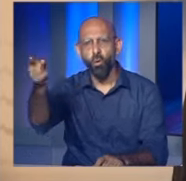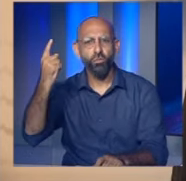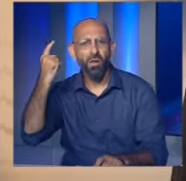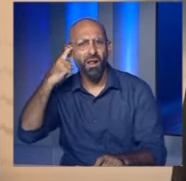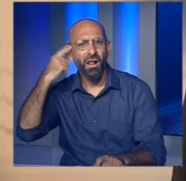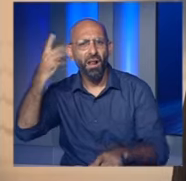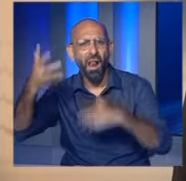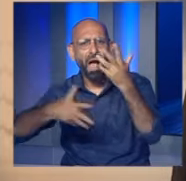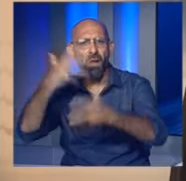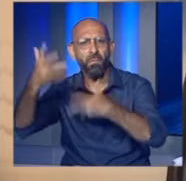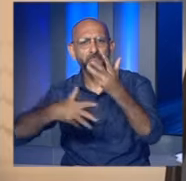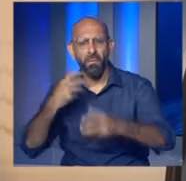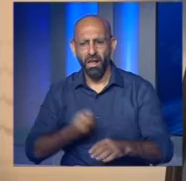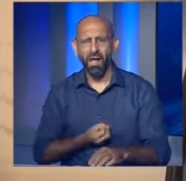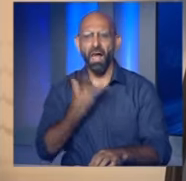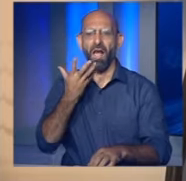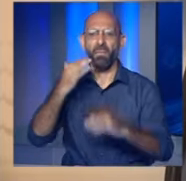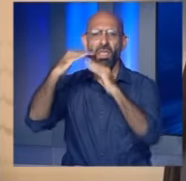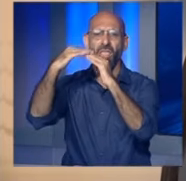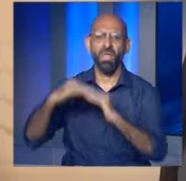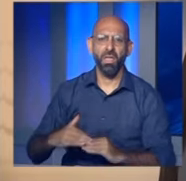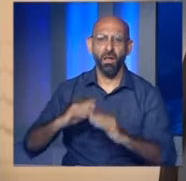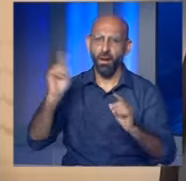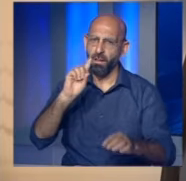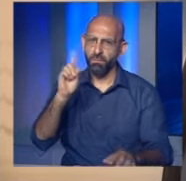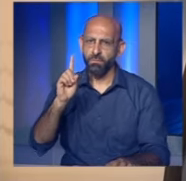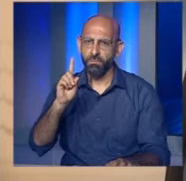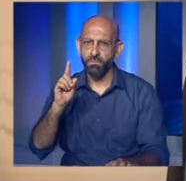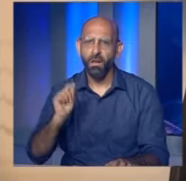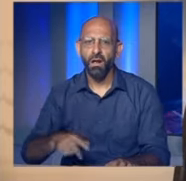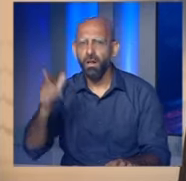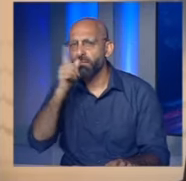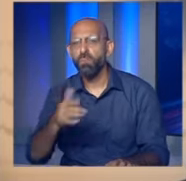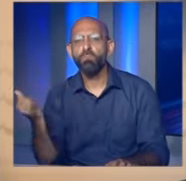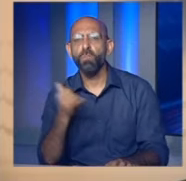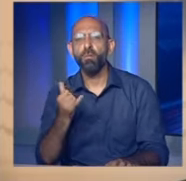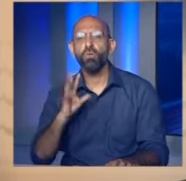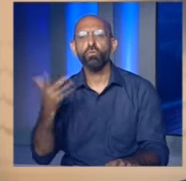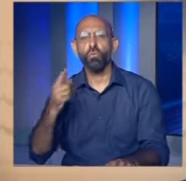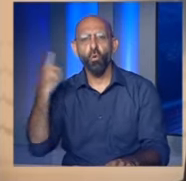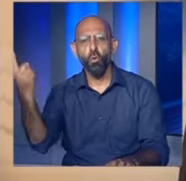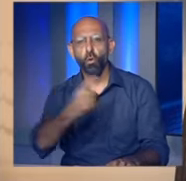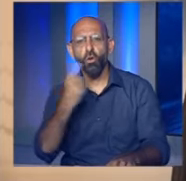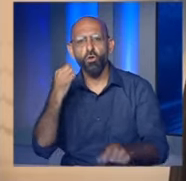فشلهم وعدم تمكنهم من القيام